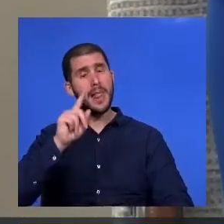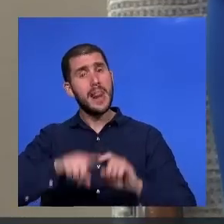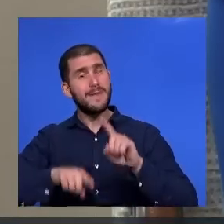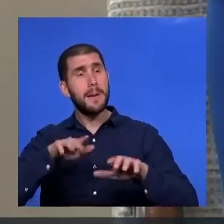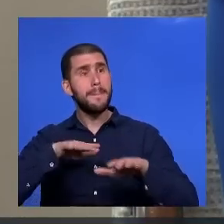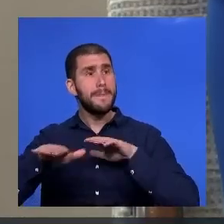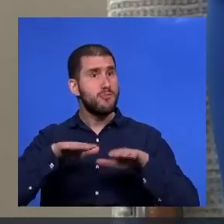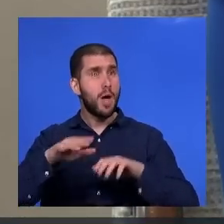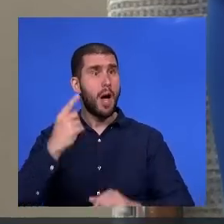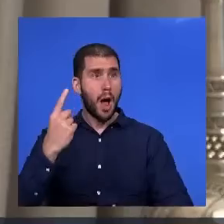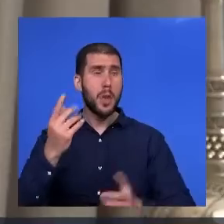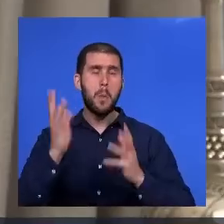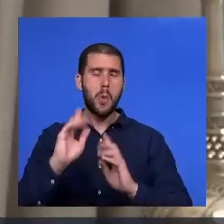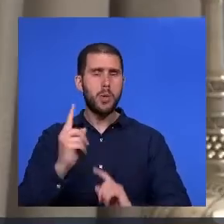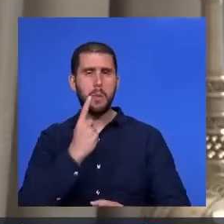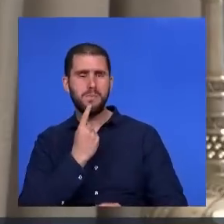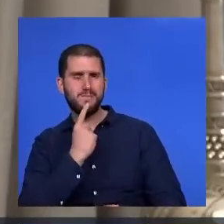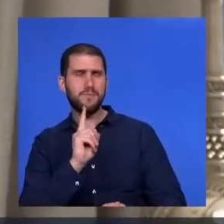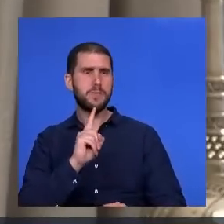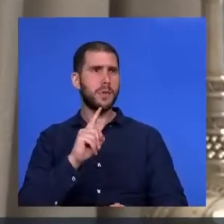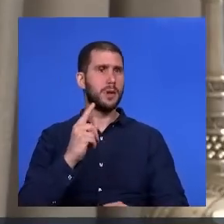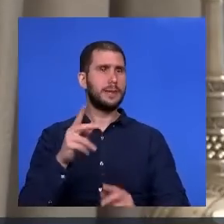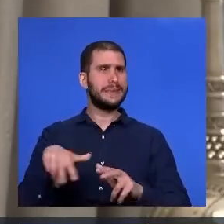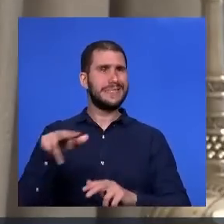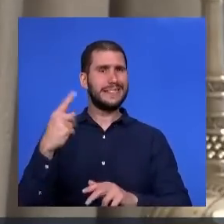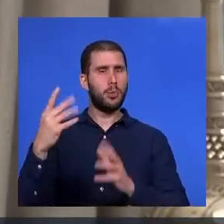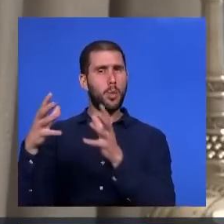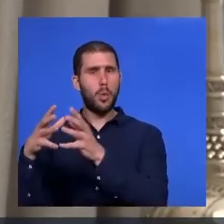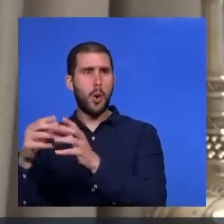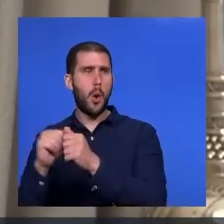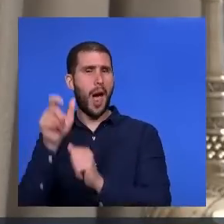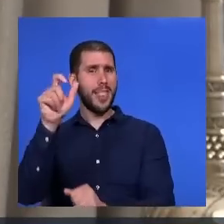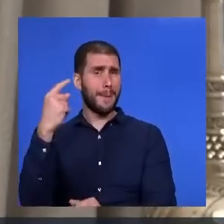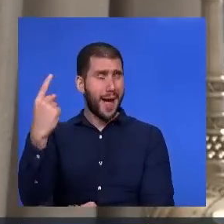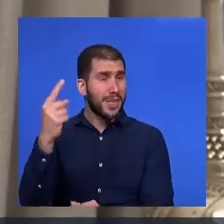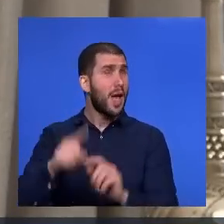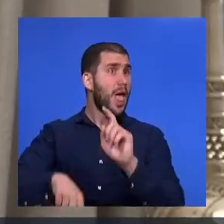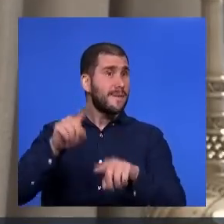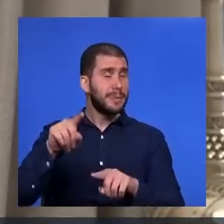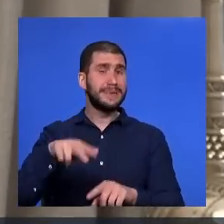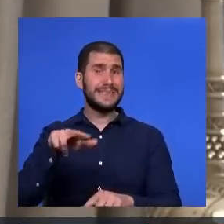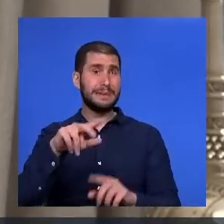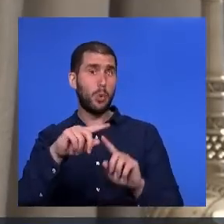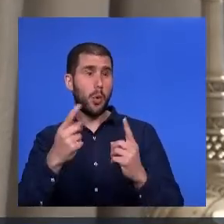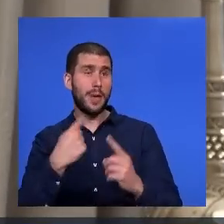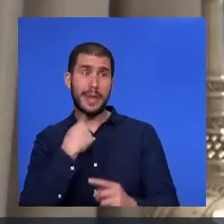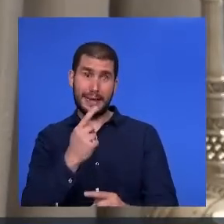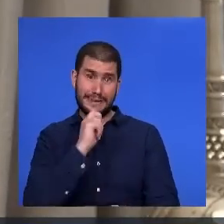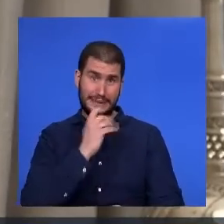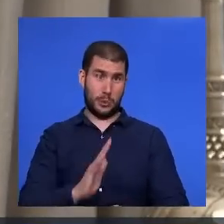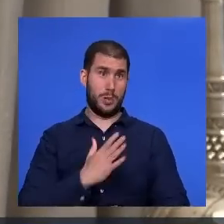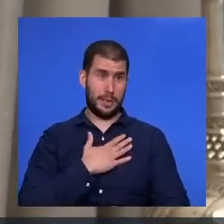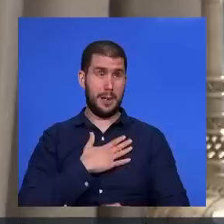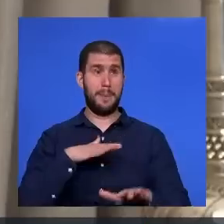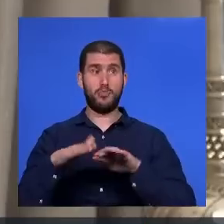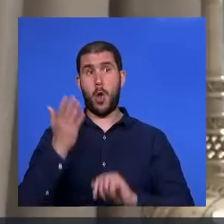ממשלה אחת מאוד לא מוצאת חן בפני ציבור פלוני או אדם פלוני, ולעיתים ציבור אלמוני. אני אגלה לך סוד.